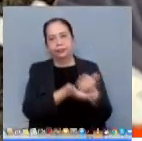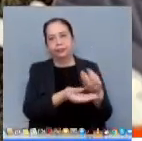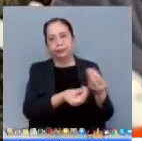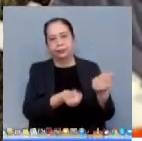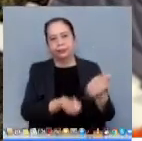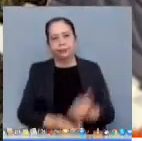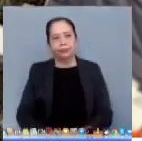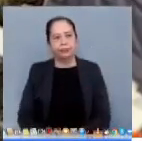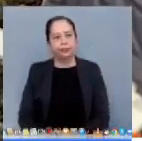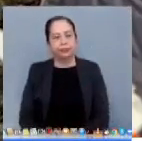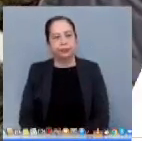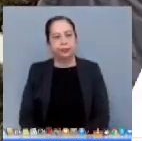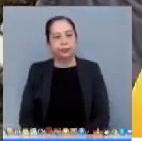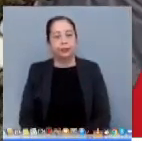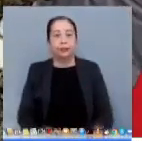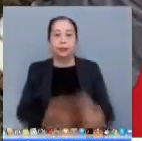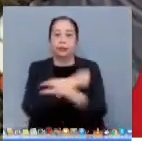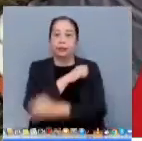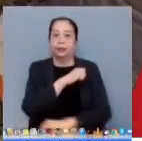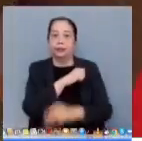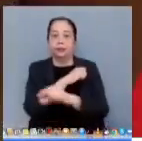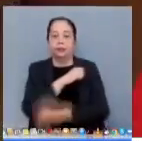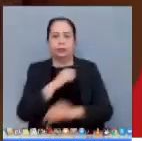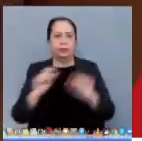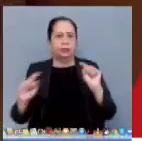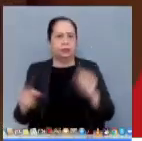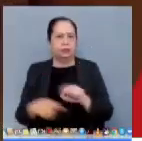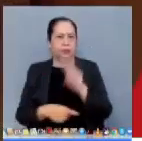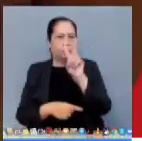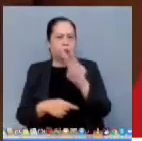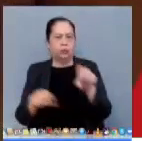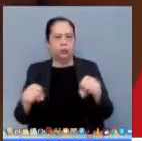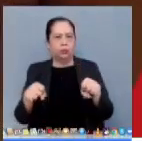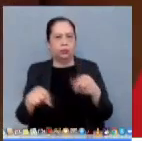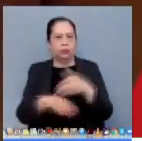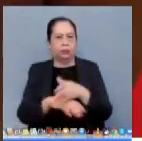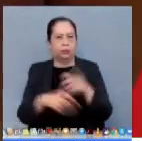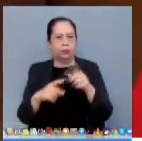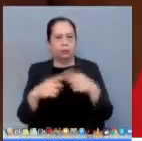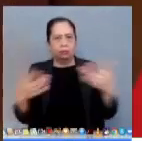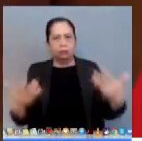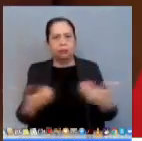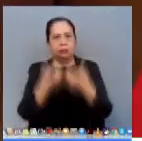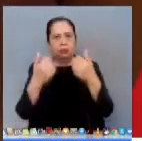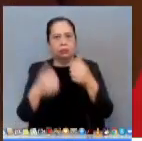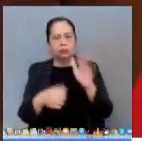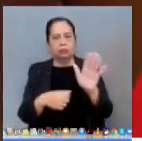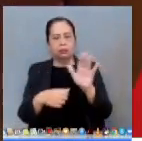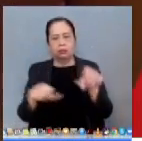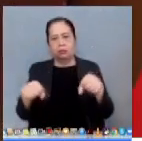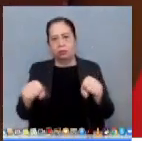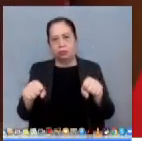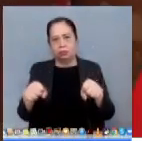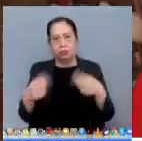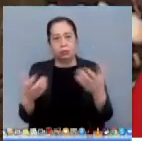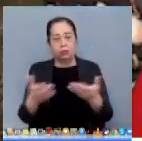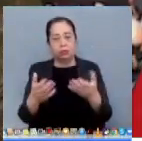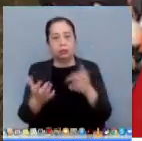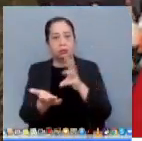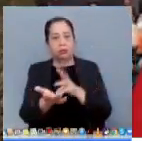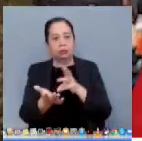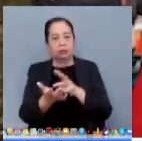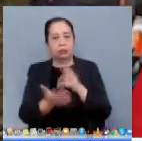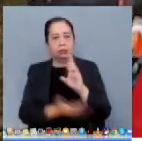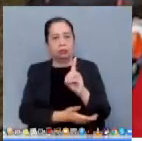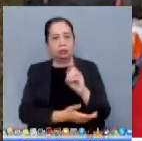Sa Quezon naman, sugatan ang 2 rider matapos magbanggaan ang kanilang motorsiklo sa bayan ng Dolores.